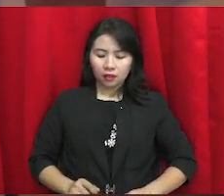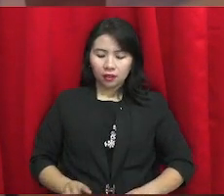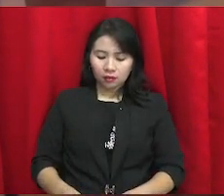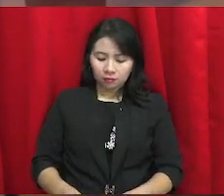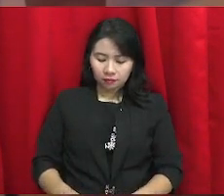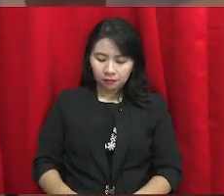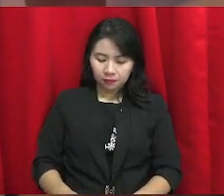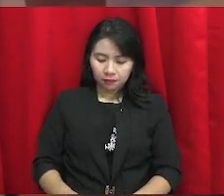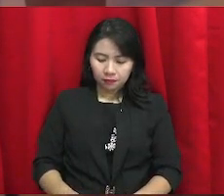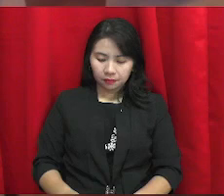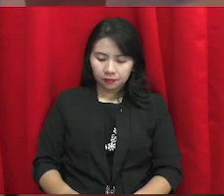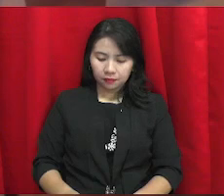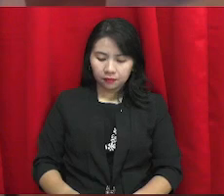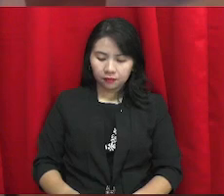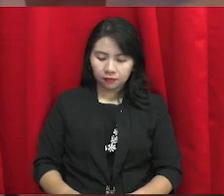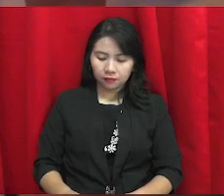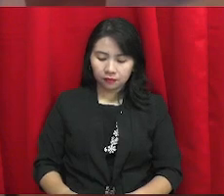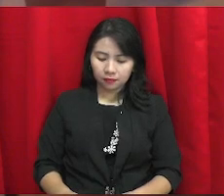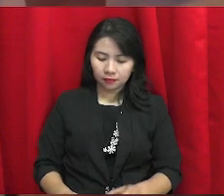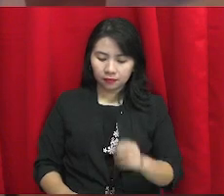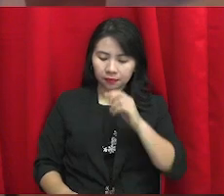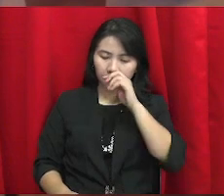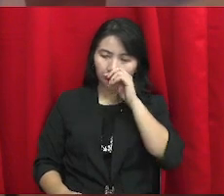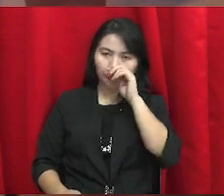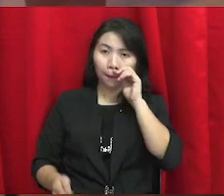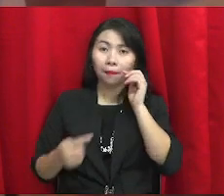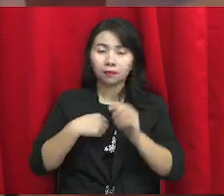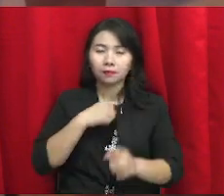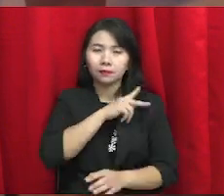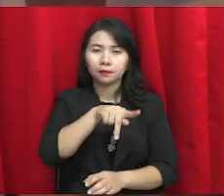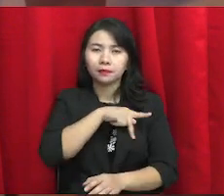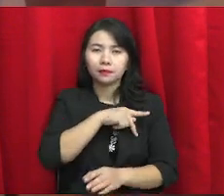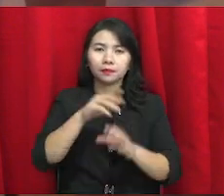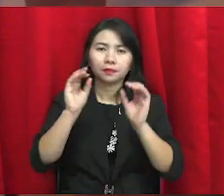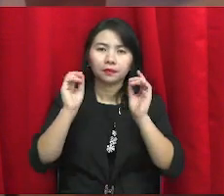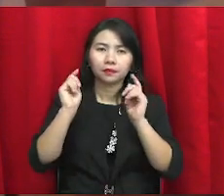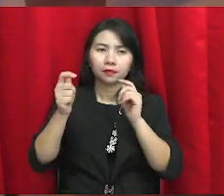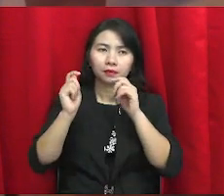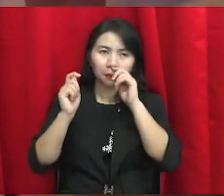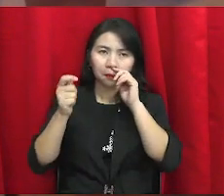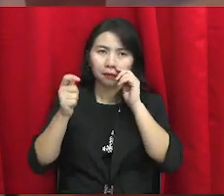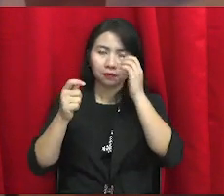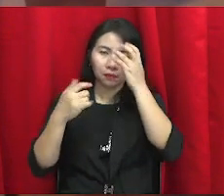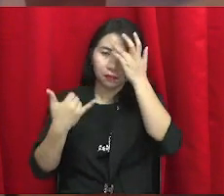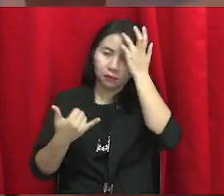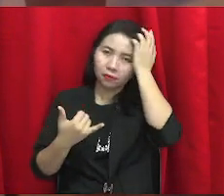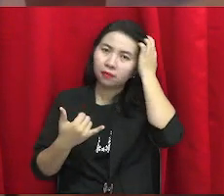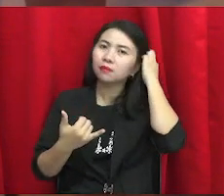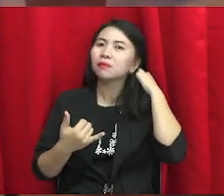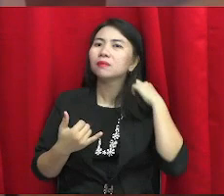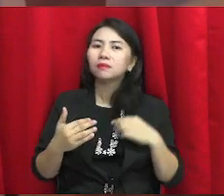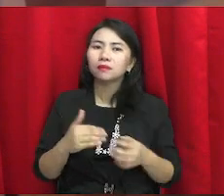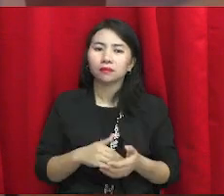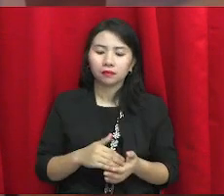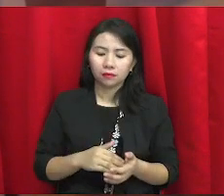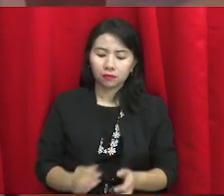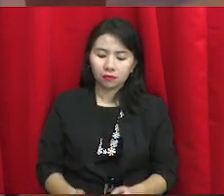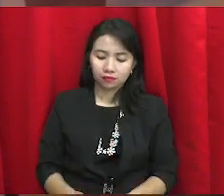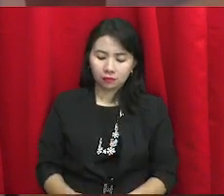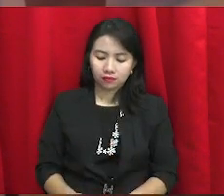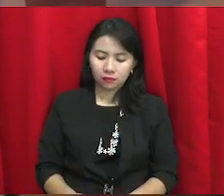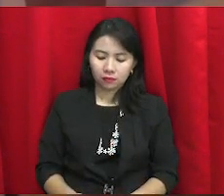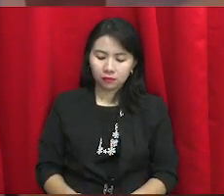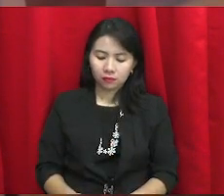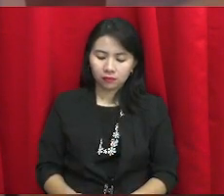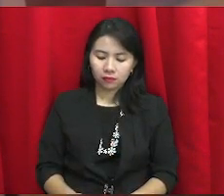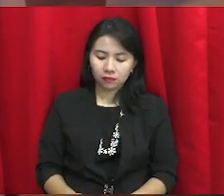mga sinabi niyo. Alam mo, ako po personal testimony ko Sir John Hill at sa mga aking mga co-host kasi mas masarap